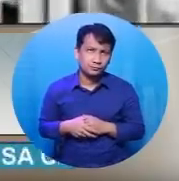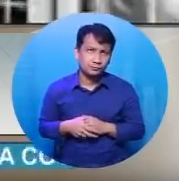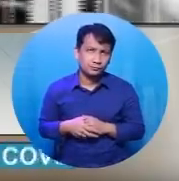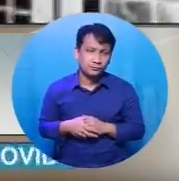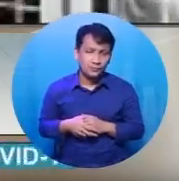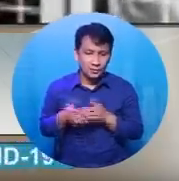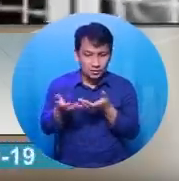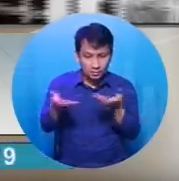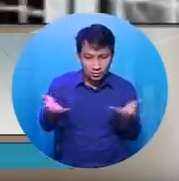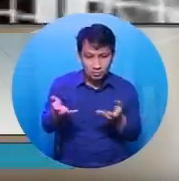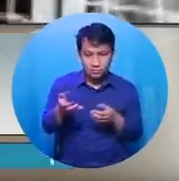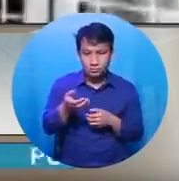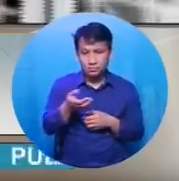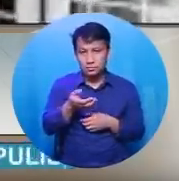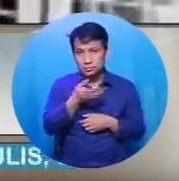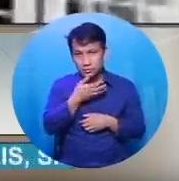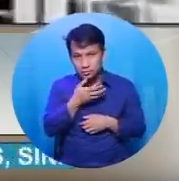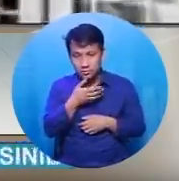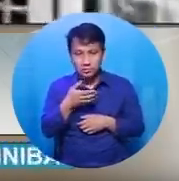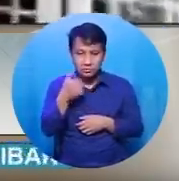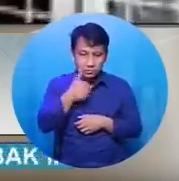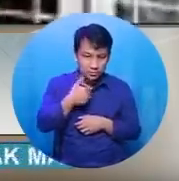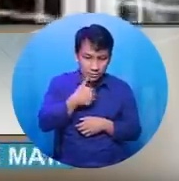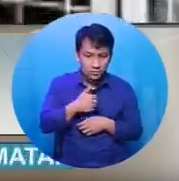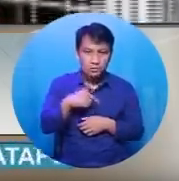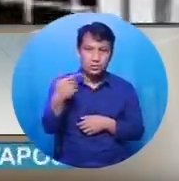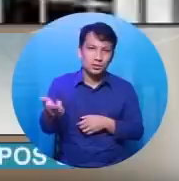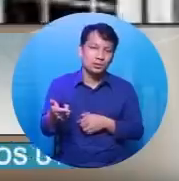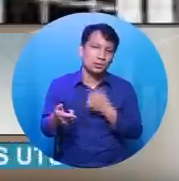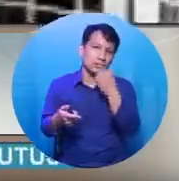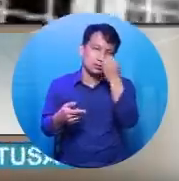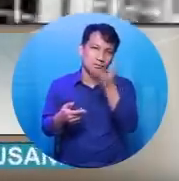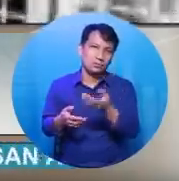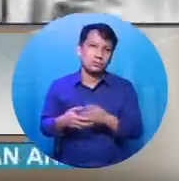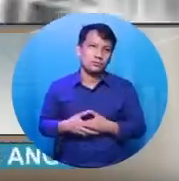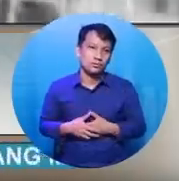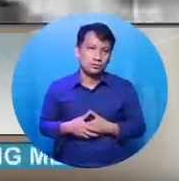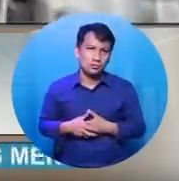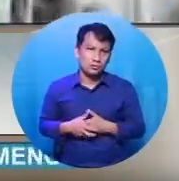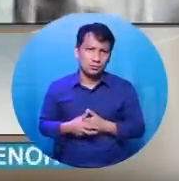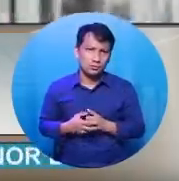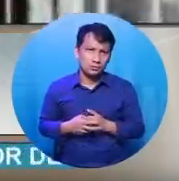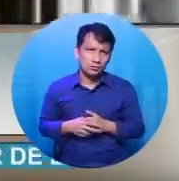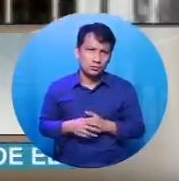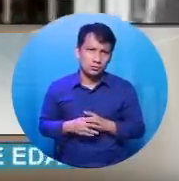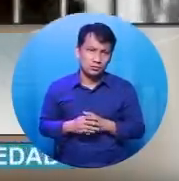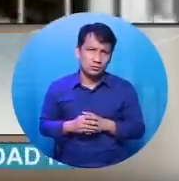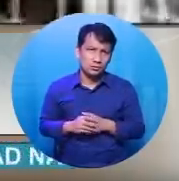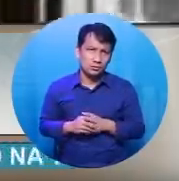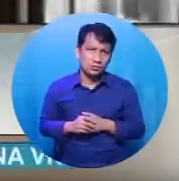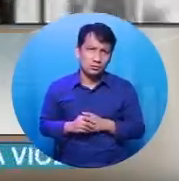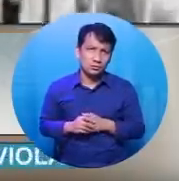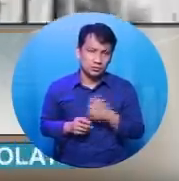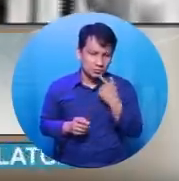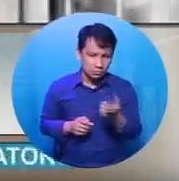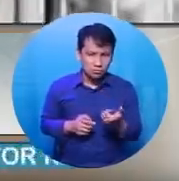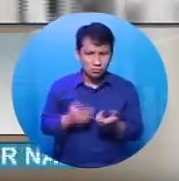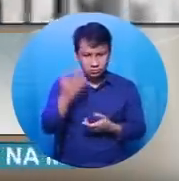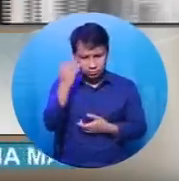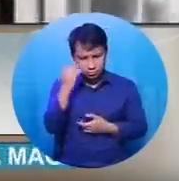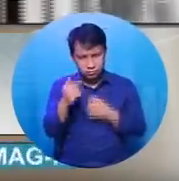ngayon nanay, misis nyo? Sir, yung una dinala sa Dinite, kinuha ng investigation, sir, sa Alcud